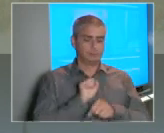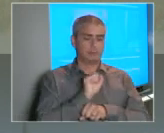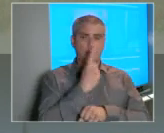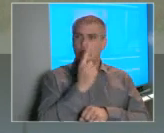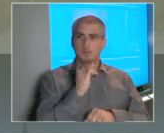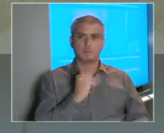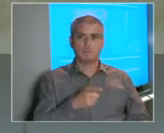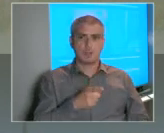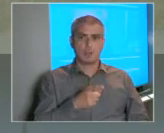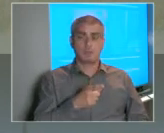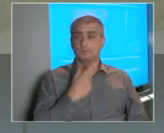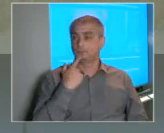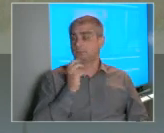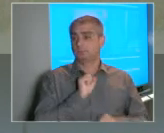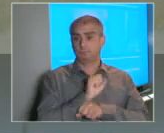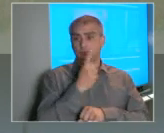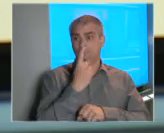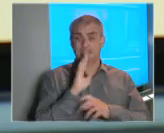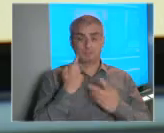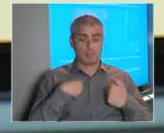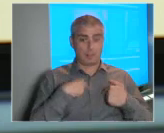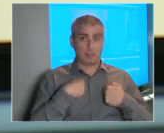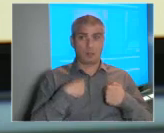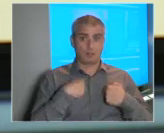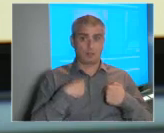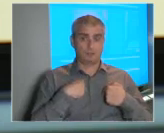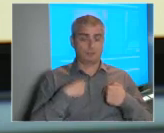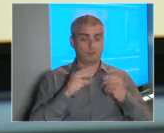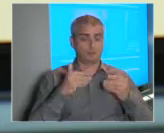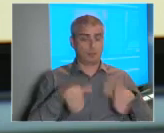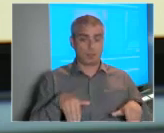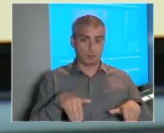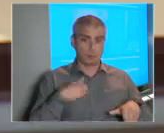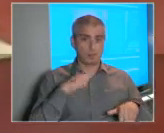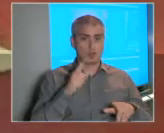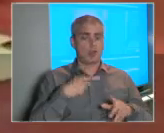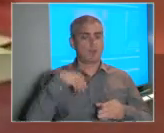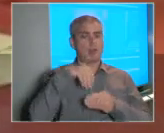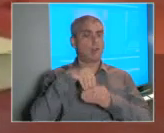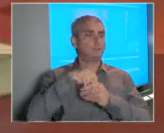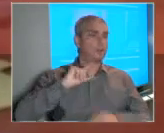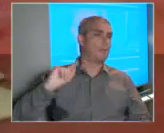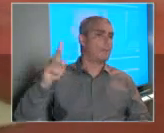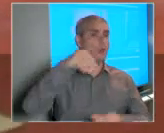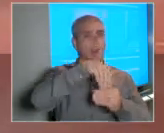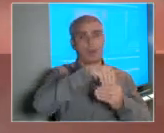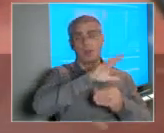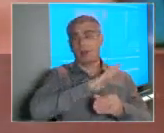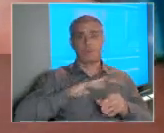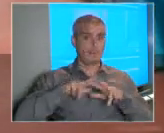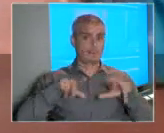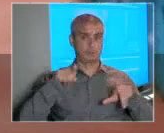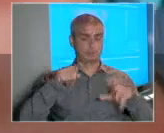מה הוא בעצם? הסייג הזה אומר שאם אנחנו בעלי נכות, אנחנו בעצם יכולים להצביע בכל קלפי בארץ